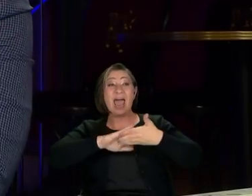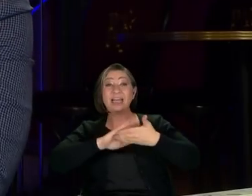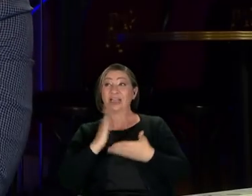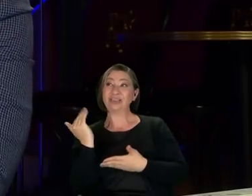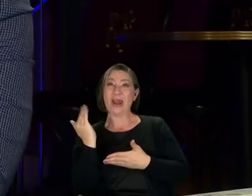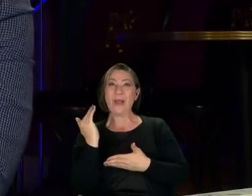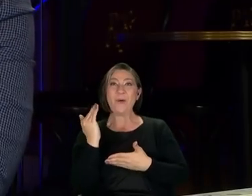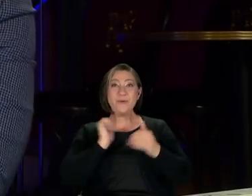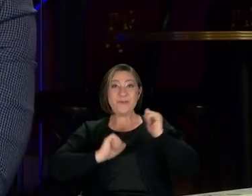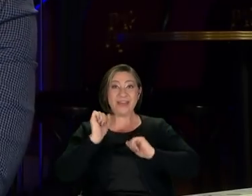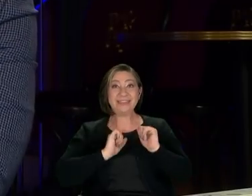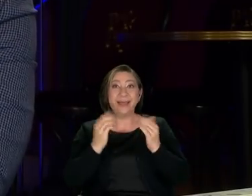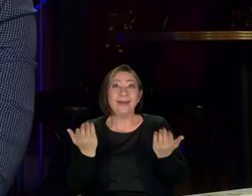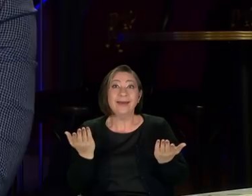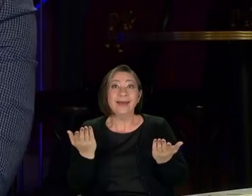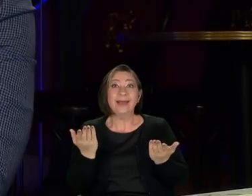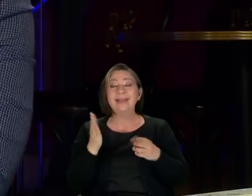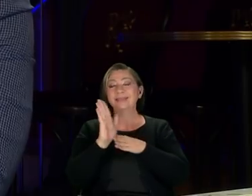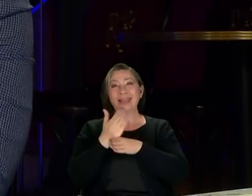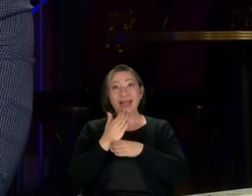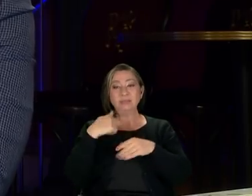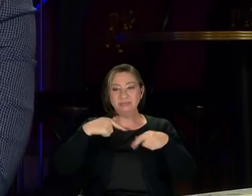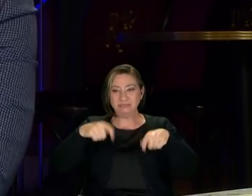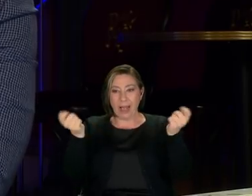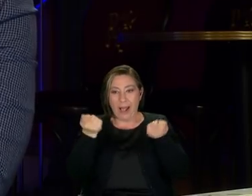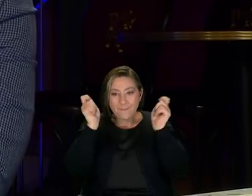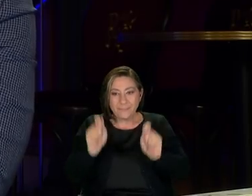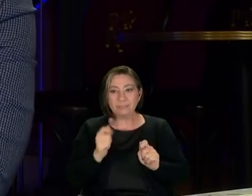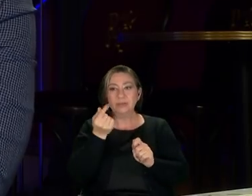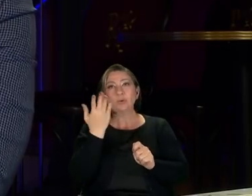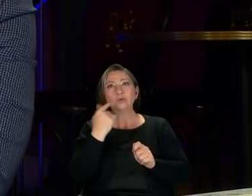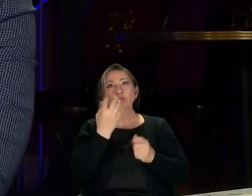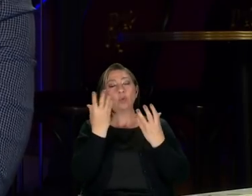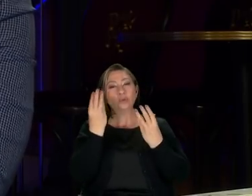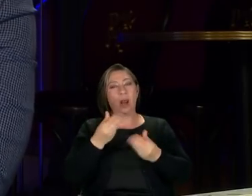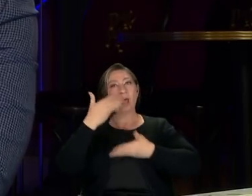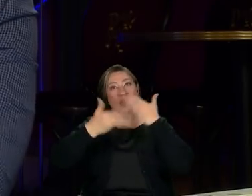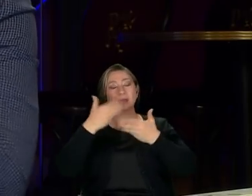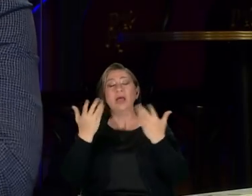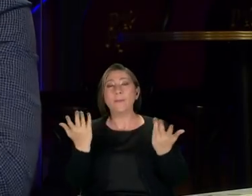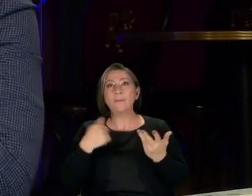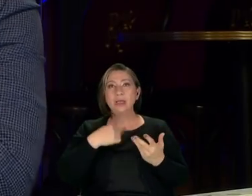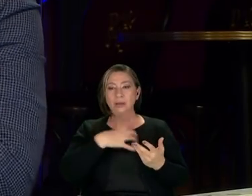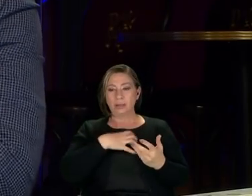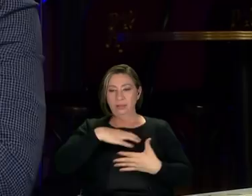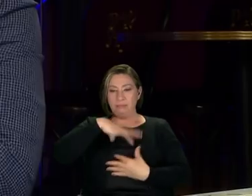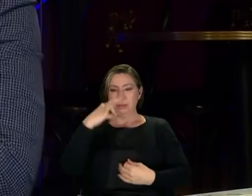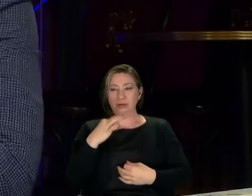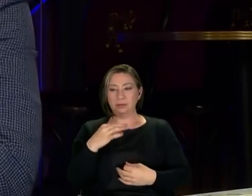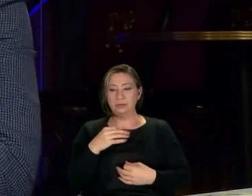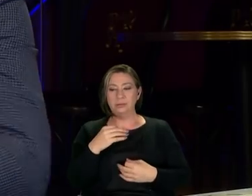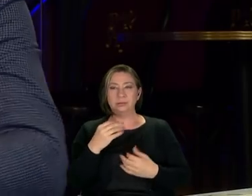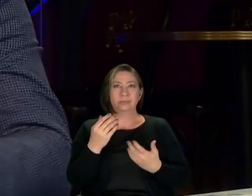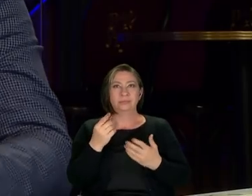geliyor üniversiteye. Çünkü şimdi yaptığımız şeylerde biraz önce siz çok güzel bahsettiniz. Ben kendimi